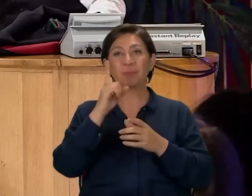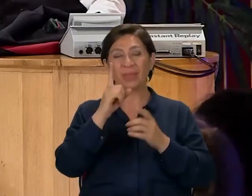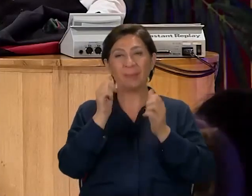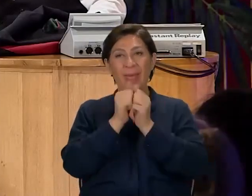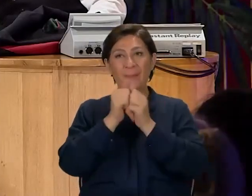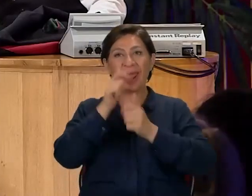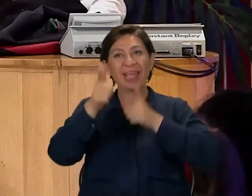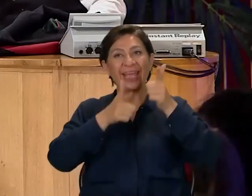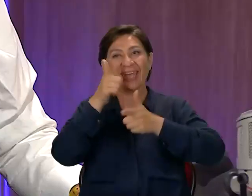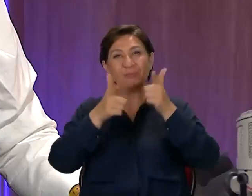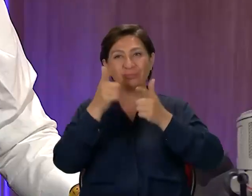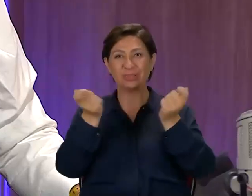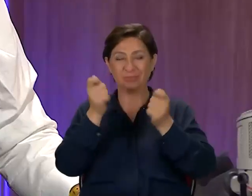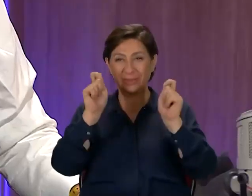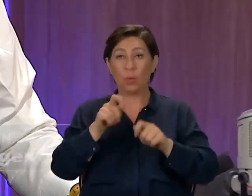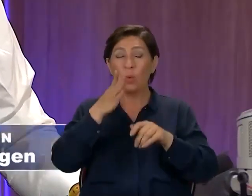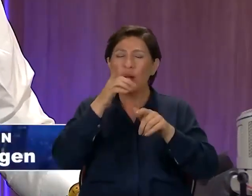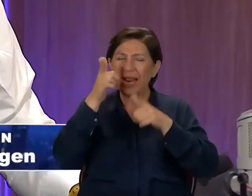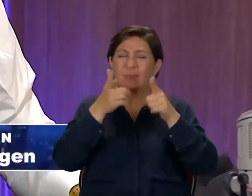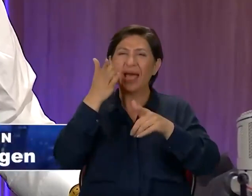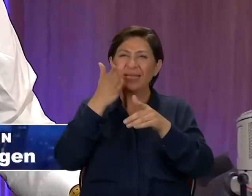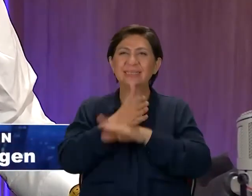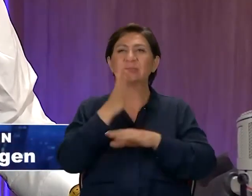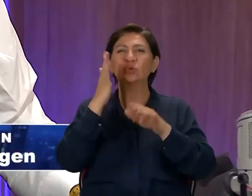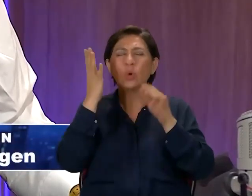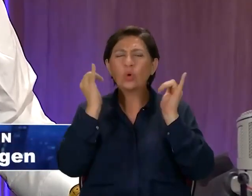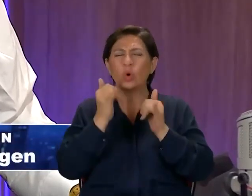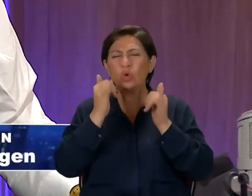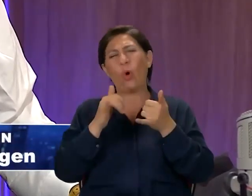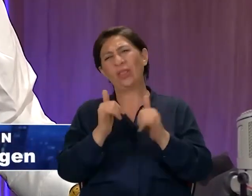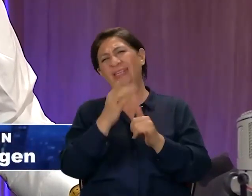bir klip çalışması yaptık ve o klipte hakikaten çok kötü oynadın.